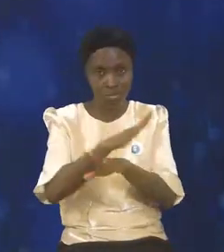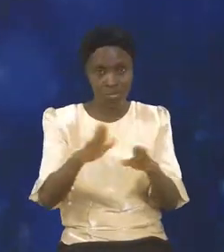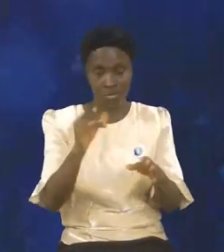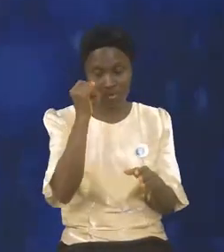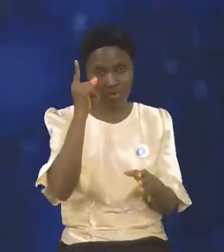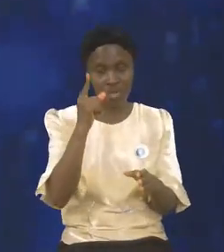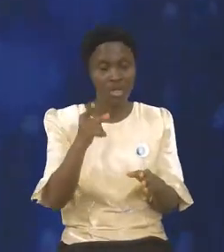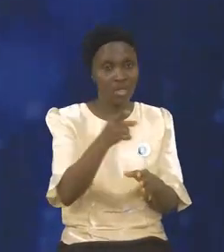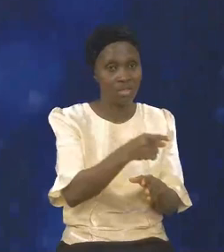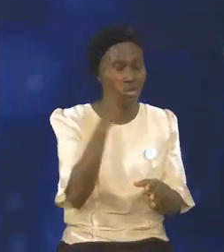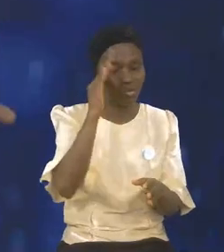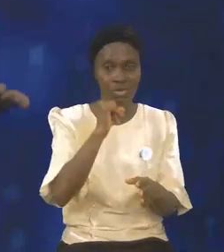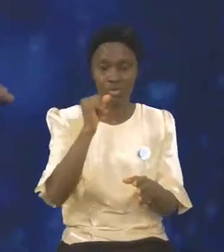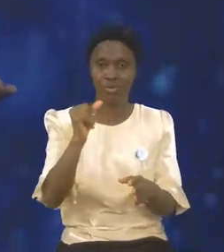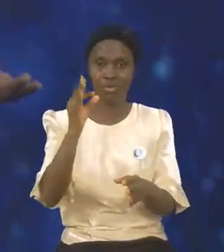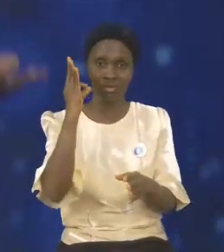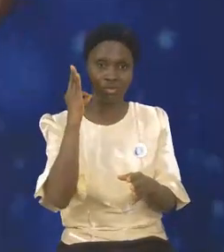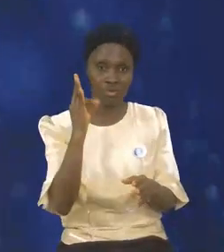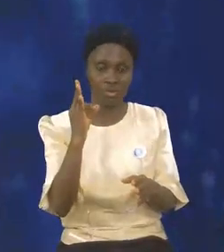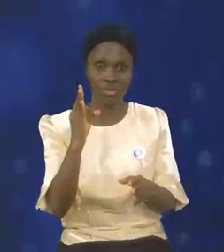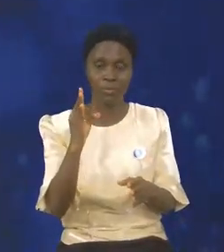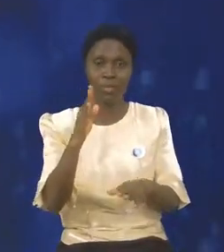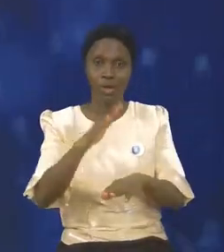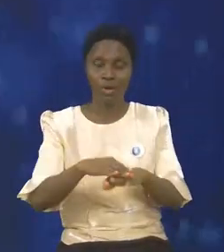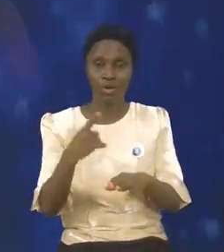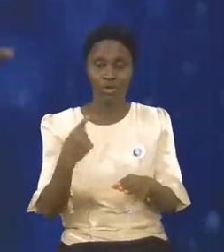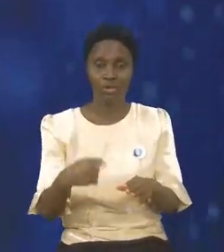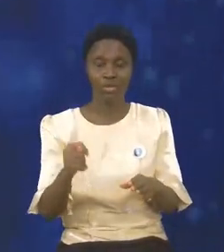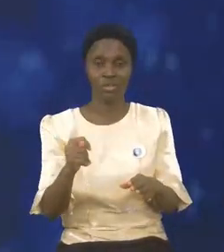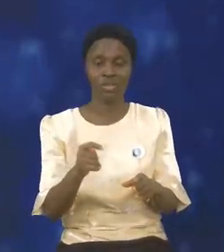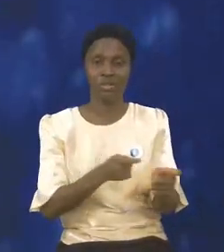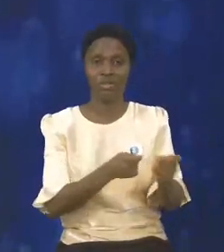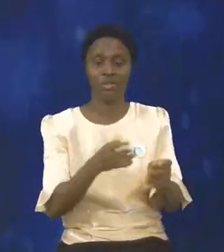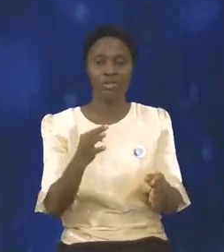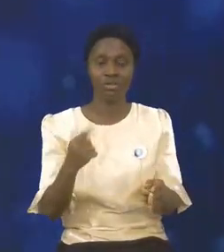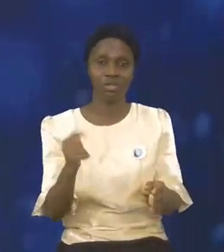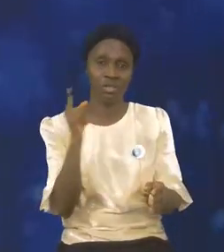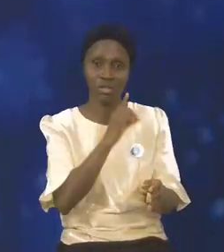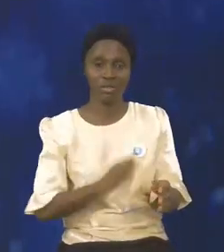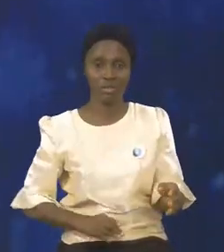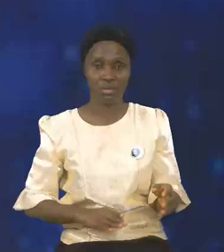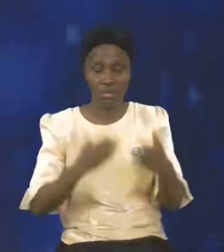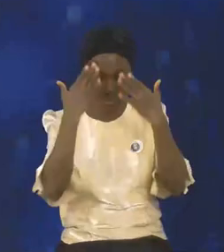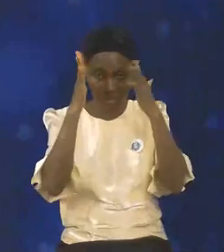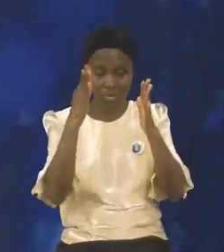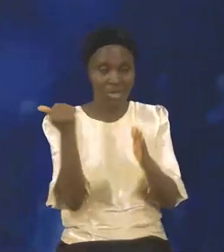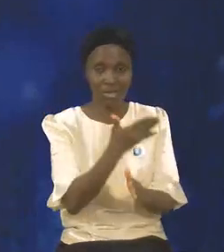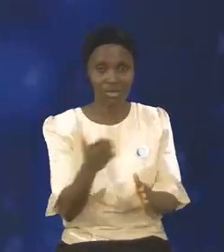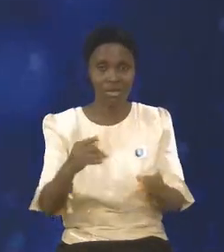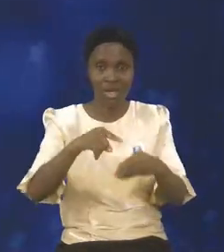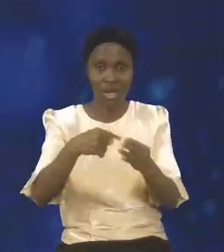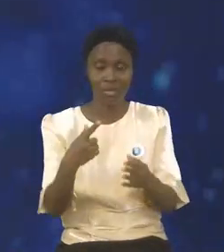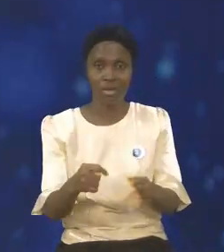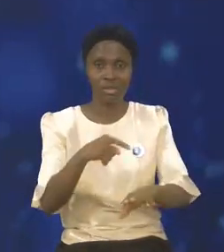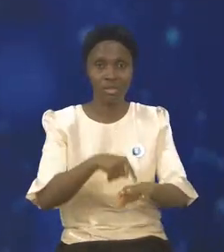l'enlèvement. Ces assemblées ne vont pas souligner la vérité sur le roi à venir. Ils ne vont pas comprendre le règne